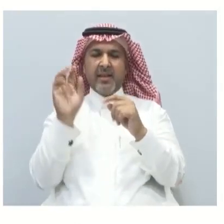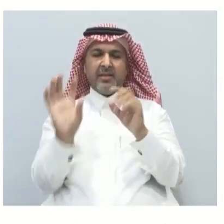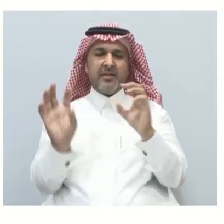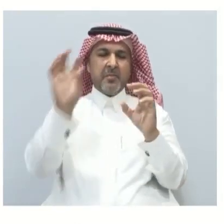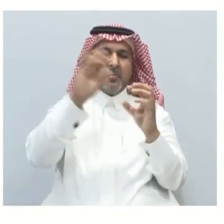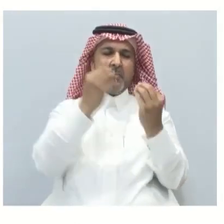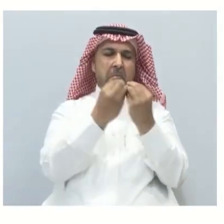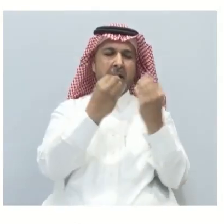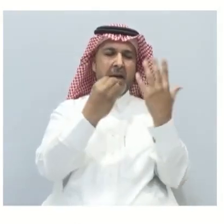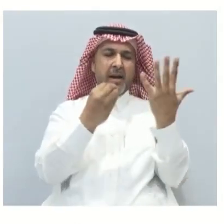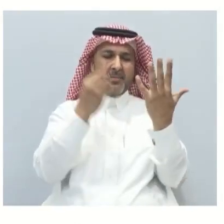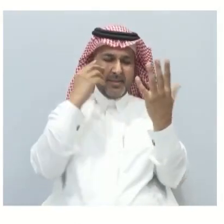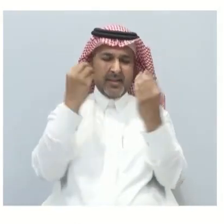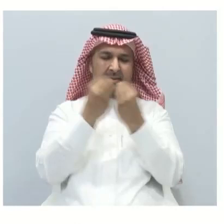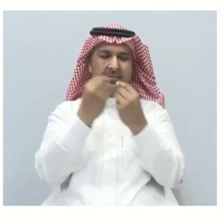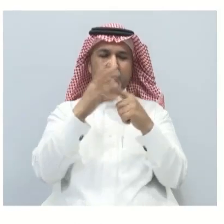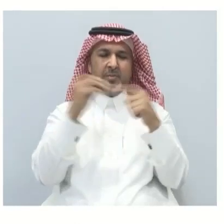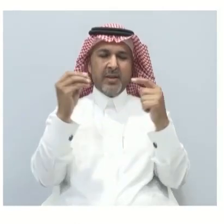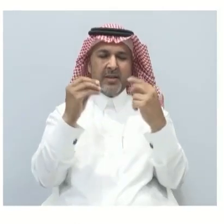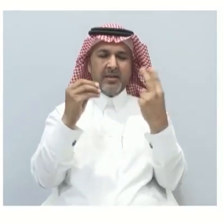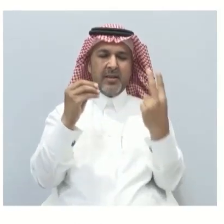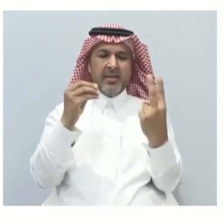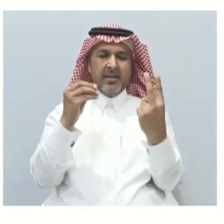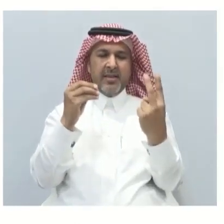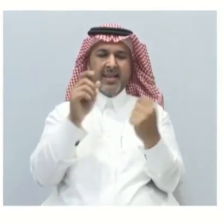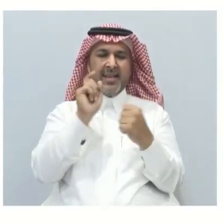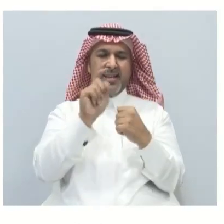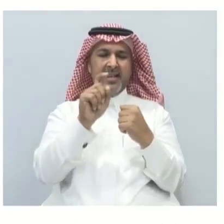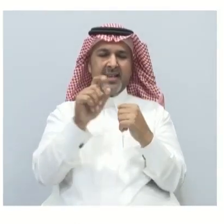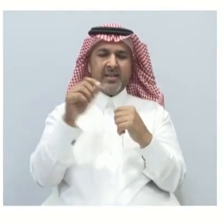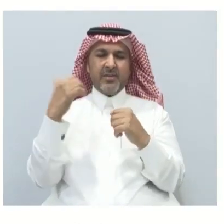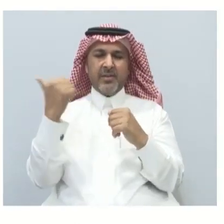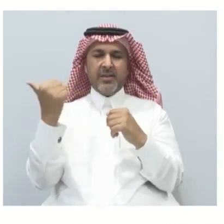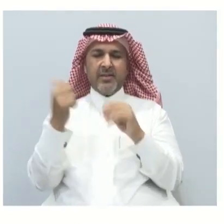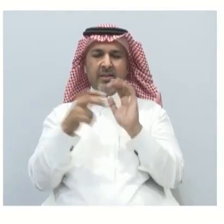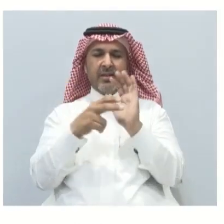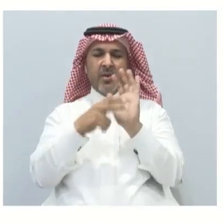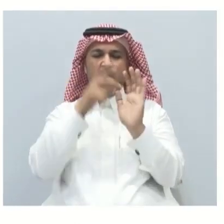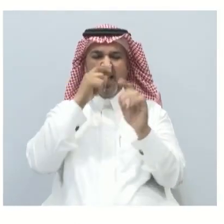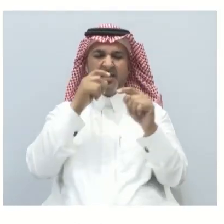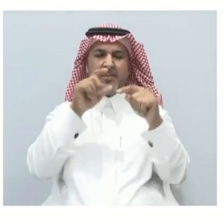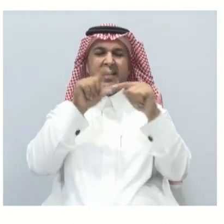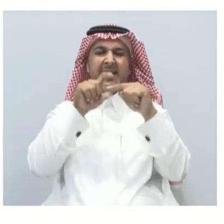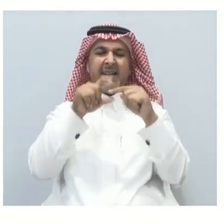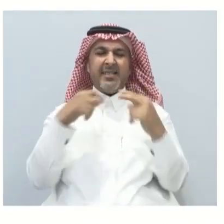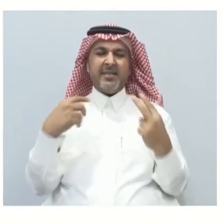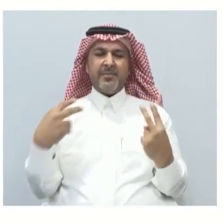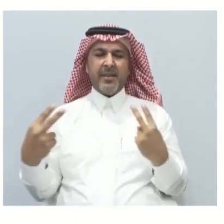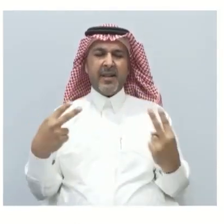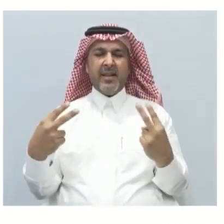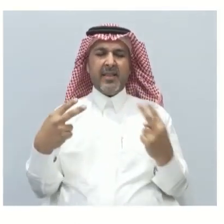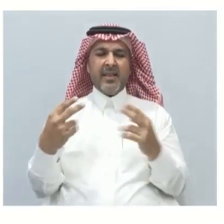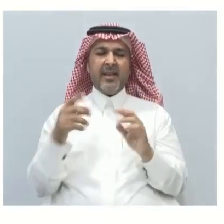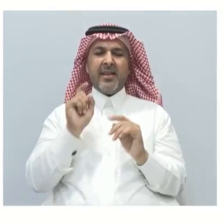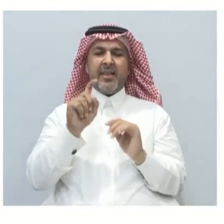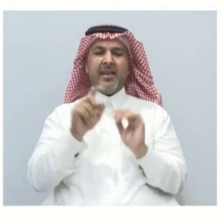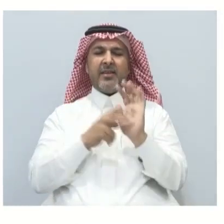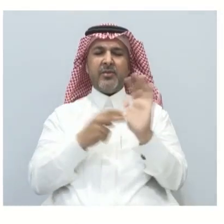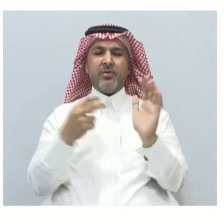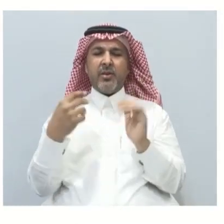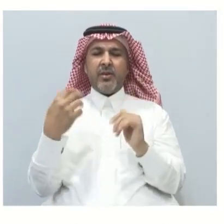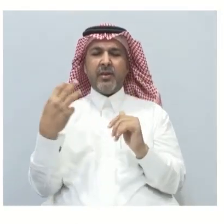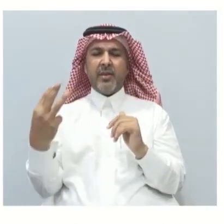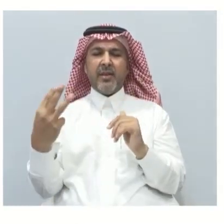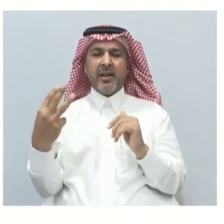الثاني تصير 5 اكس ناقص 3 اكس تساوي 6 وبالتالي 2 اكس تساوي 6 واخيرا ان الاكس تساوي